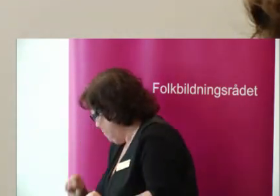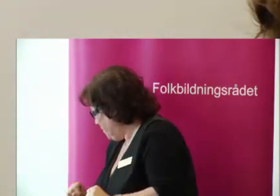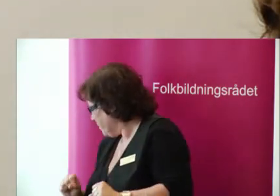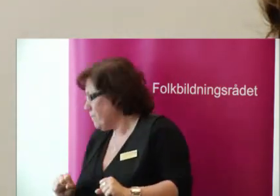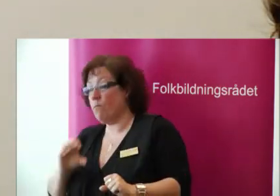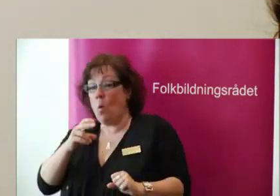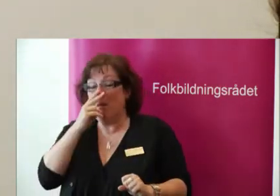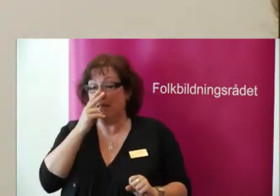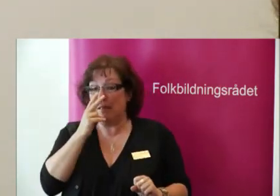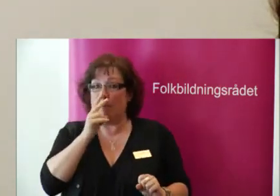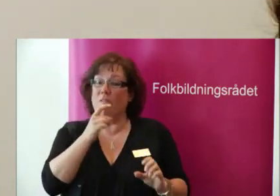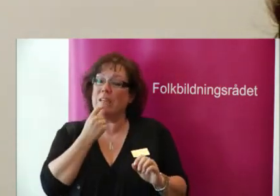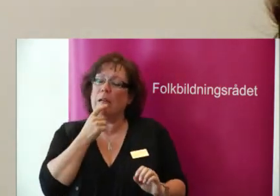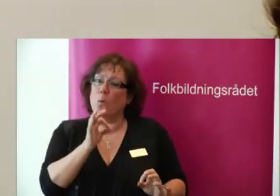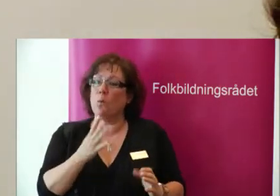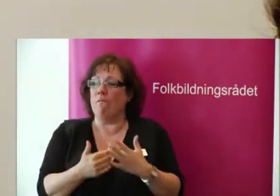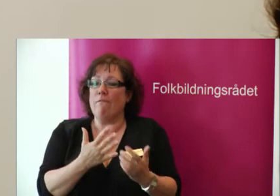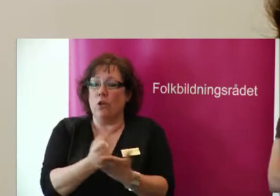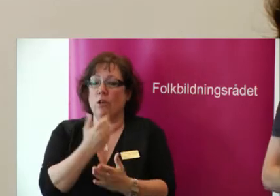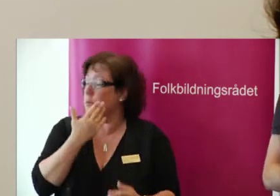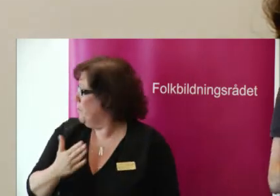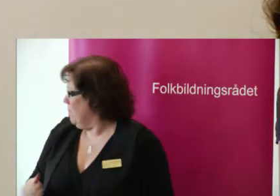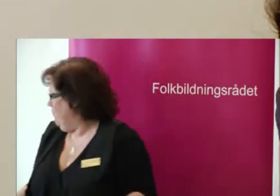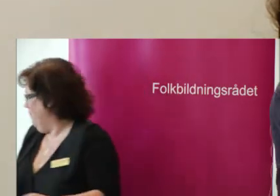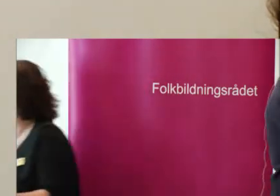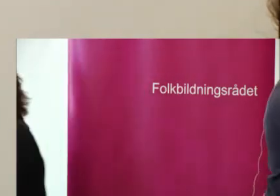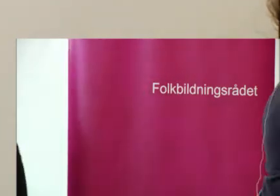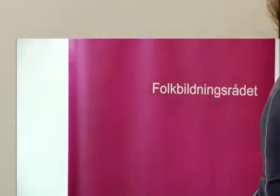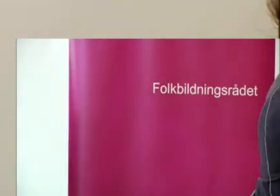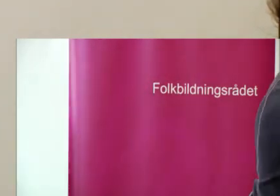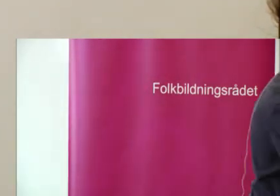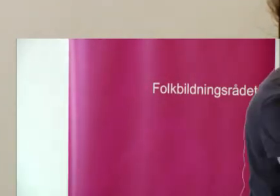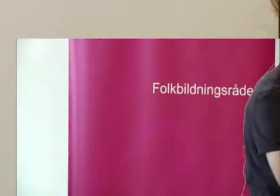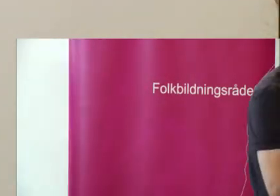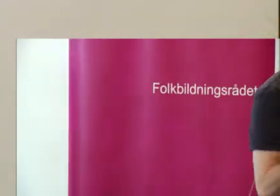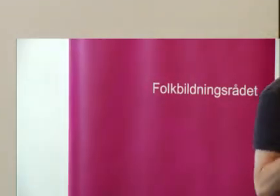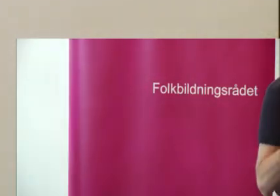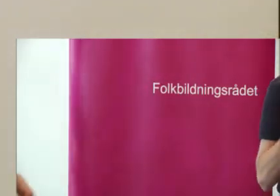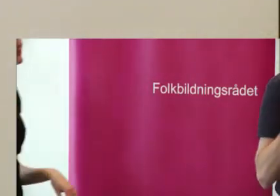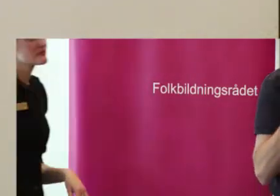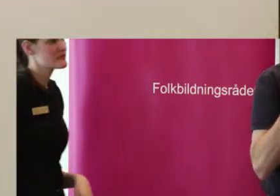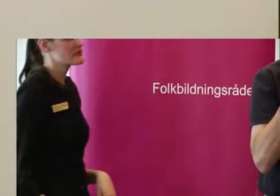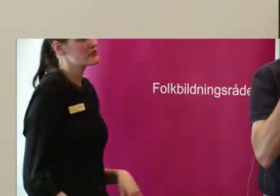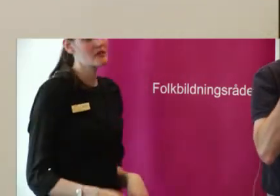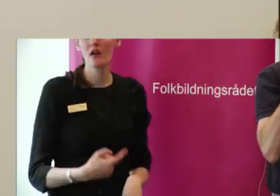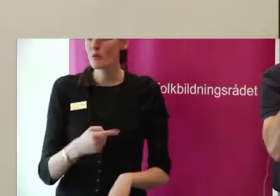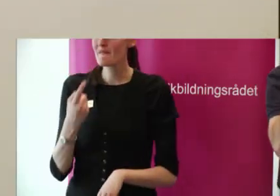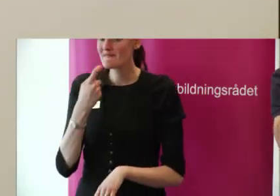deras svar är till deras framgångsrika form i skolan? Man litar på